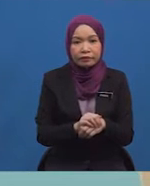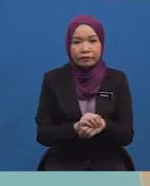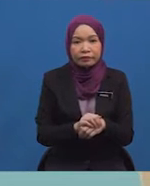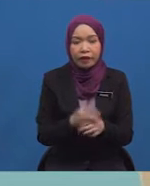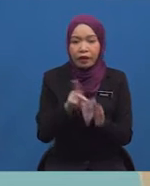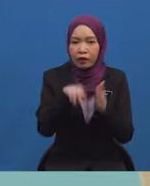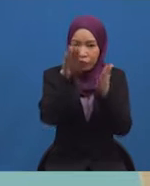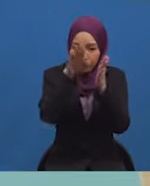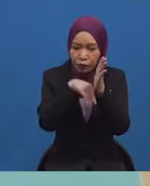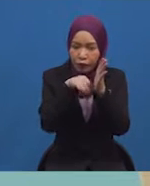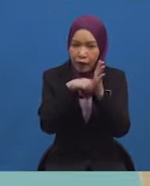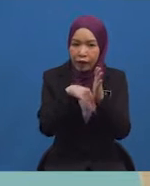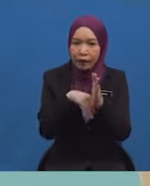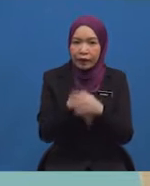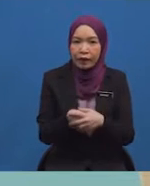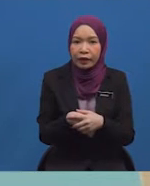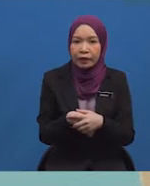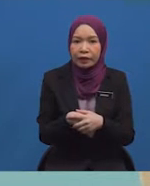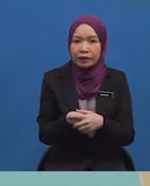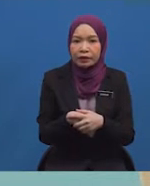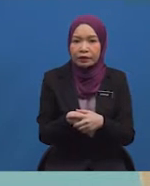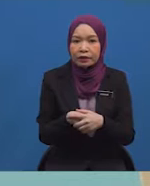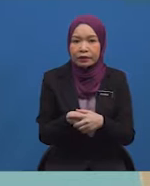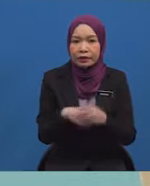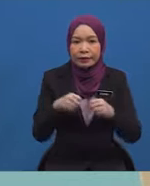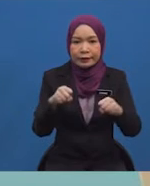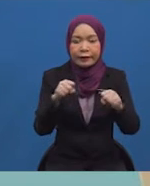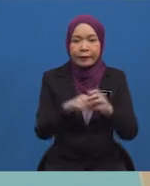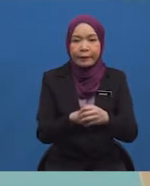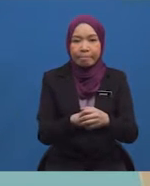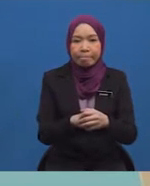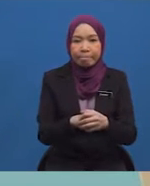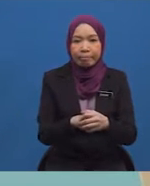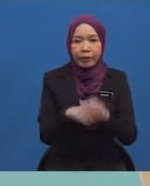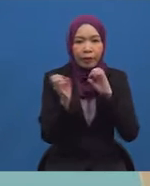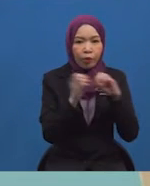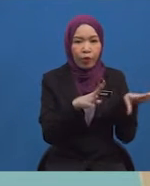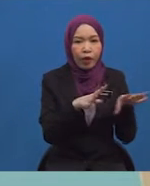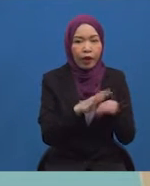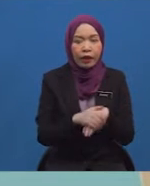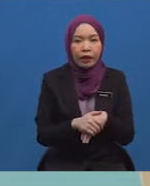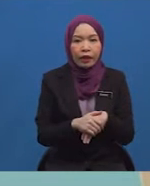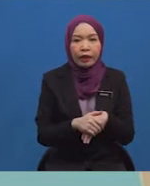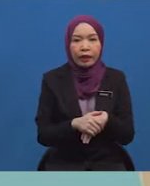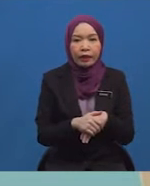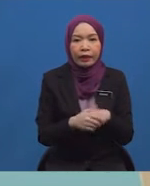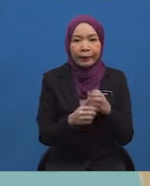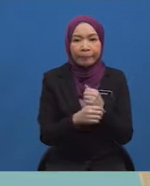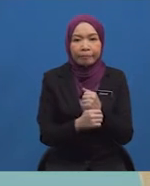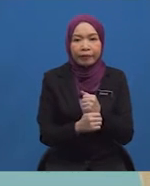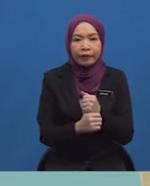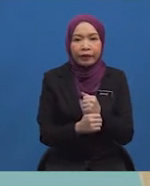Kekurangan sistem pembuangan sisa kumbahan yang teratur memburukkan lagi keadaan. Kawasan berpenduduk